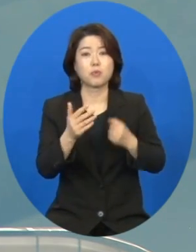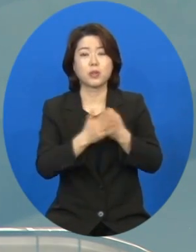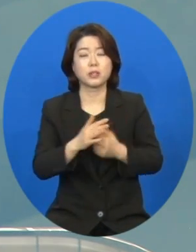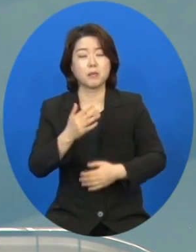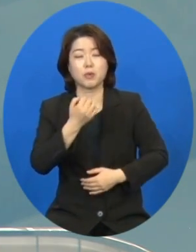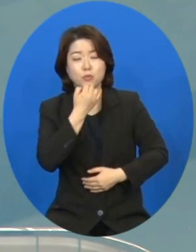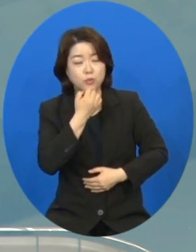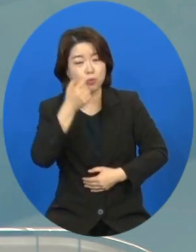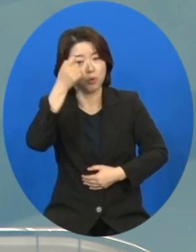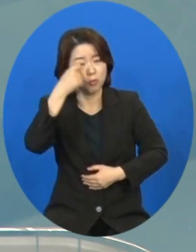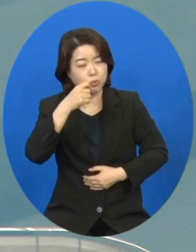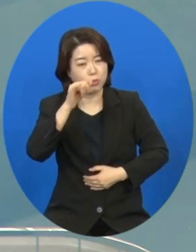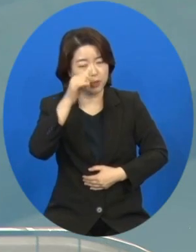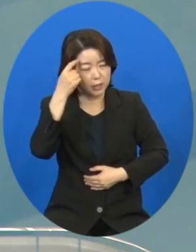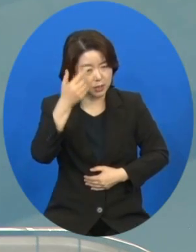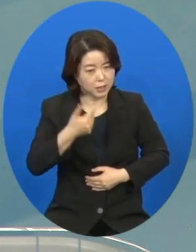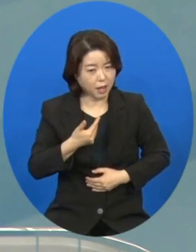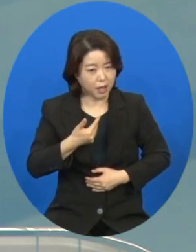웃고 우는 건가?